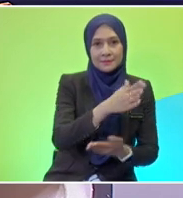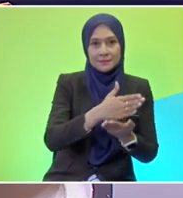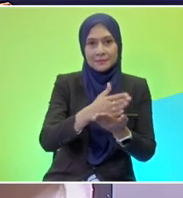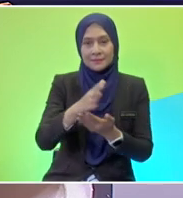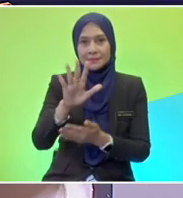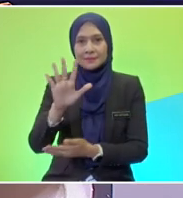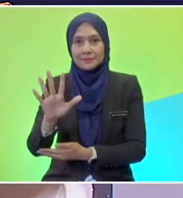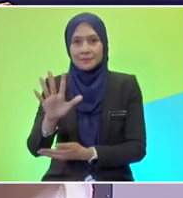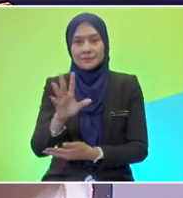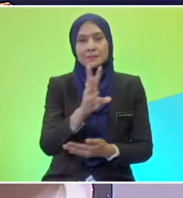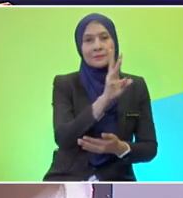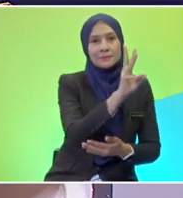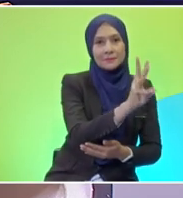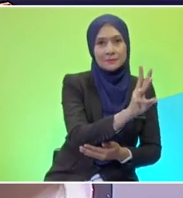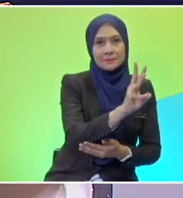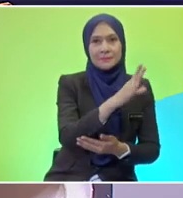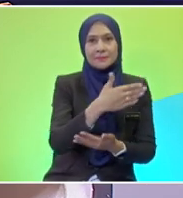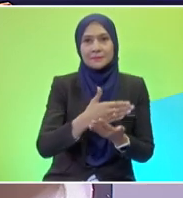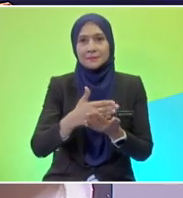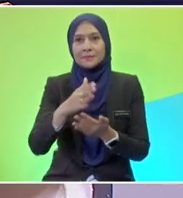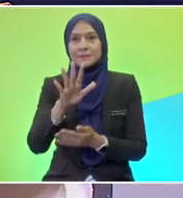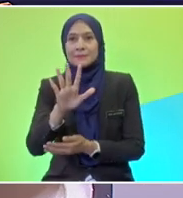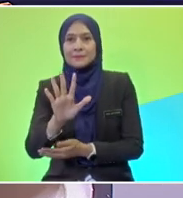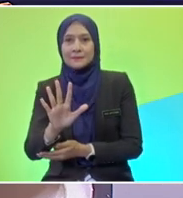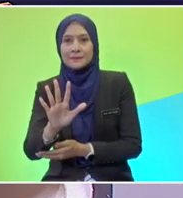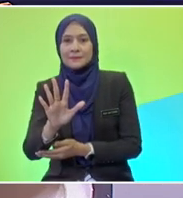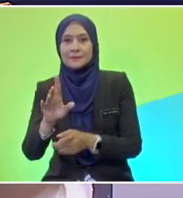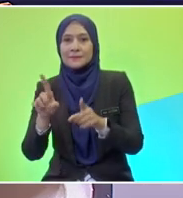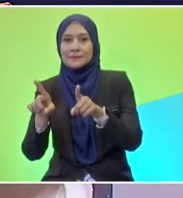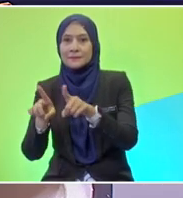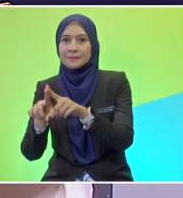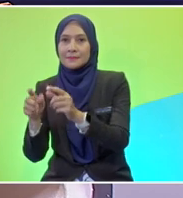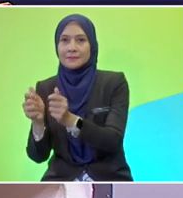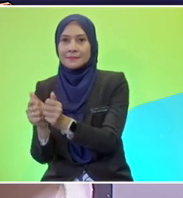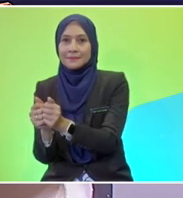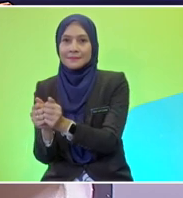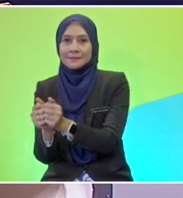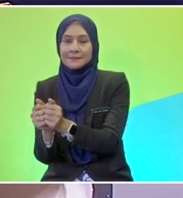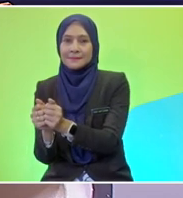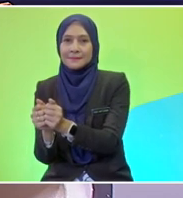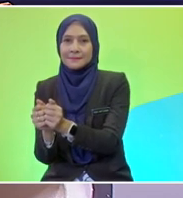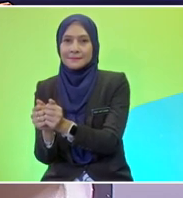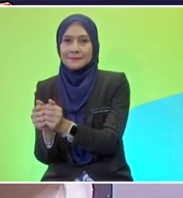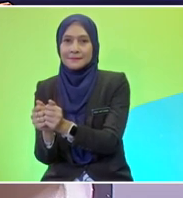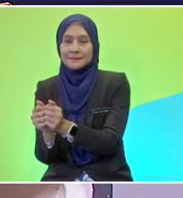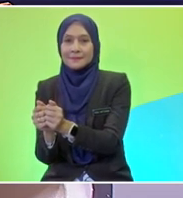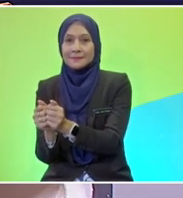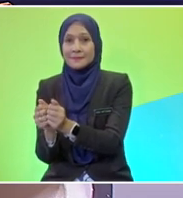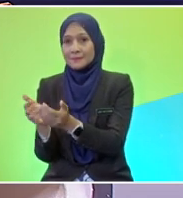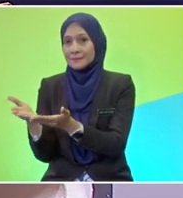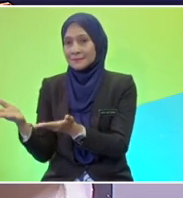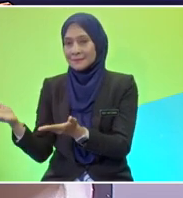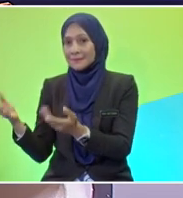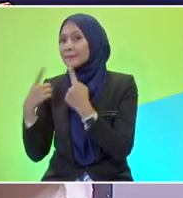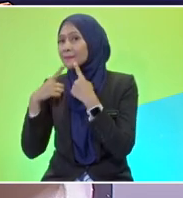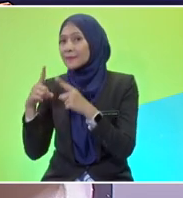baca. Enam tolak lima sama dengan. Ingat lagi cikgu ajar. Tolak